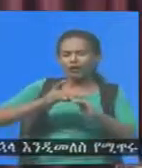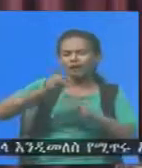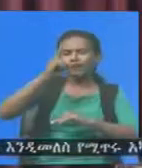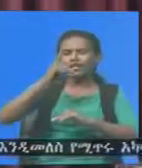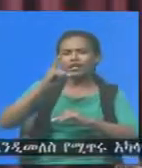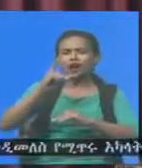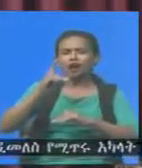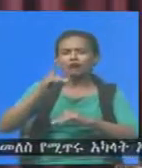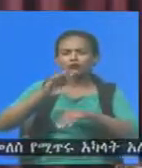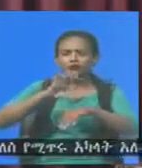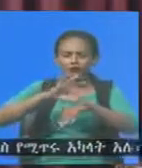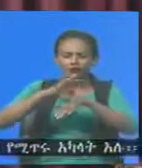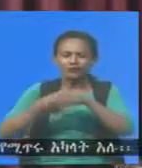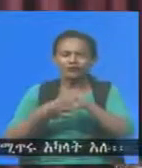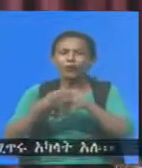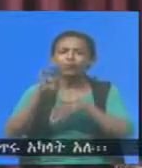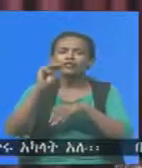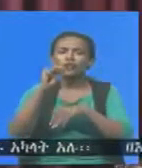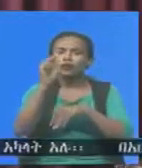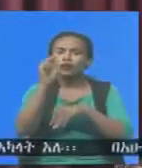ጠባሳ ያስከተለ